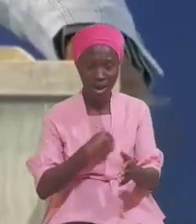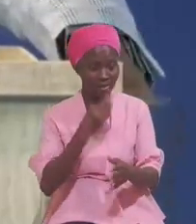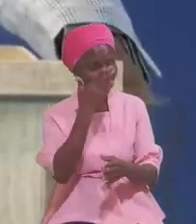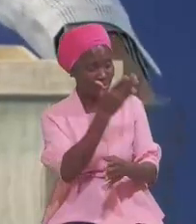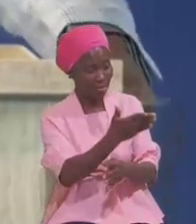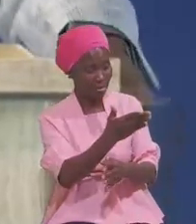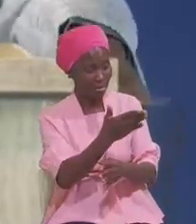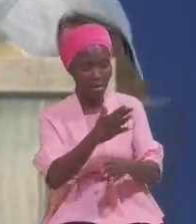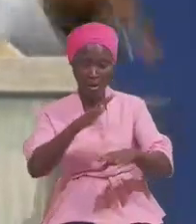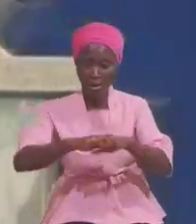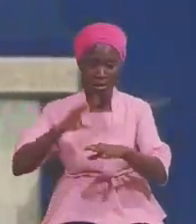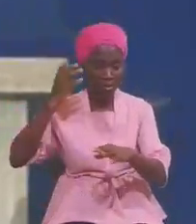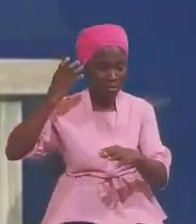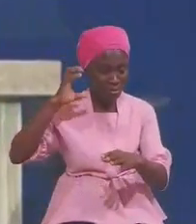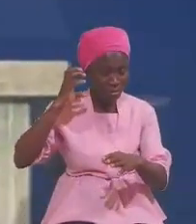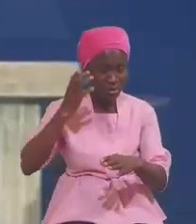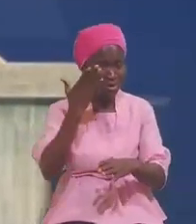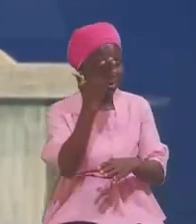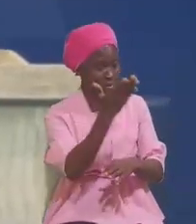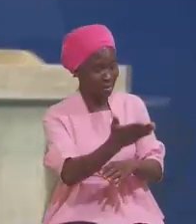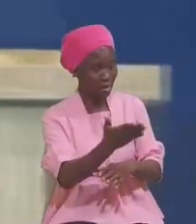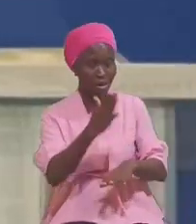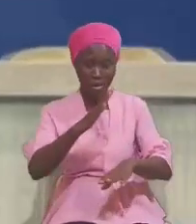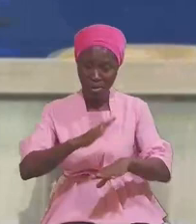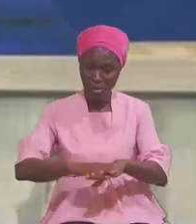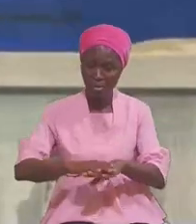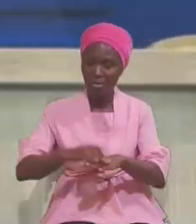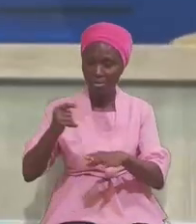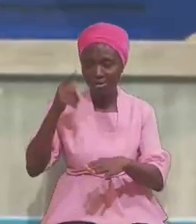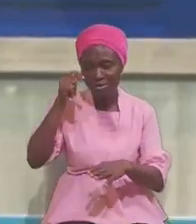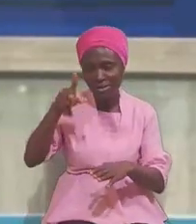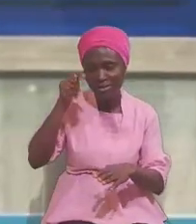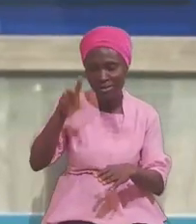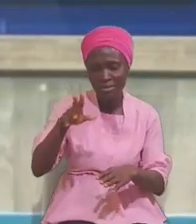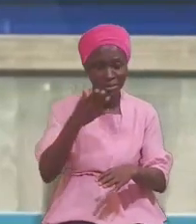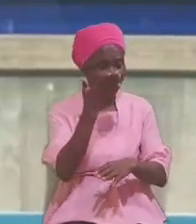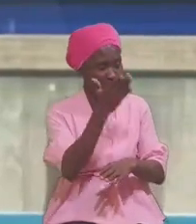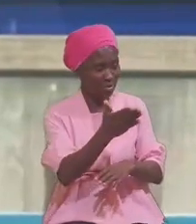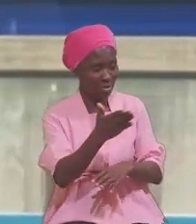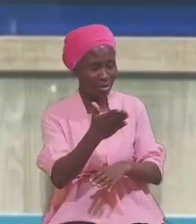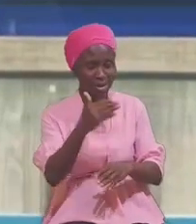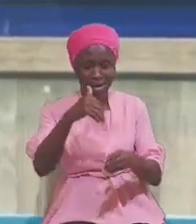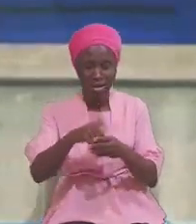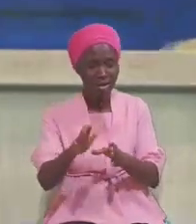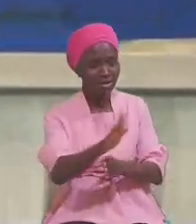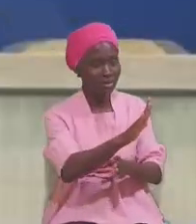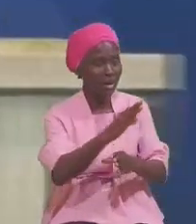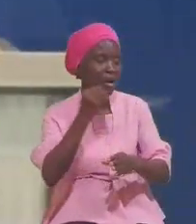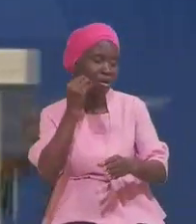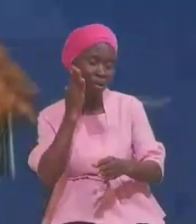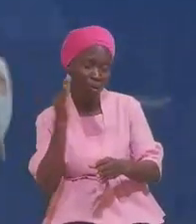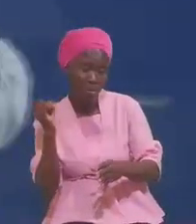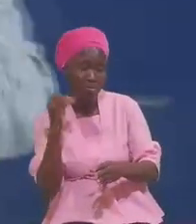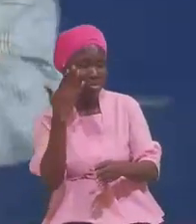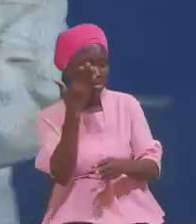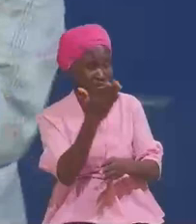radio, là-bas à la télévision, là-bas dans leur maison, dans leur chambre,